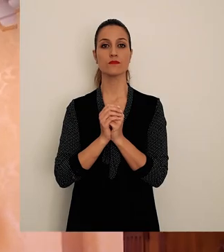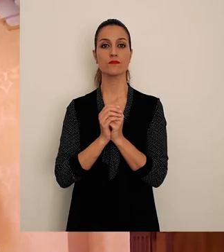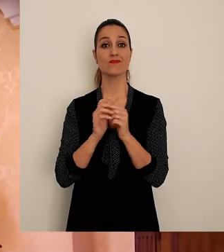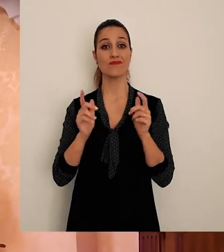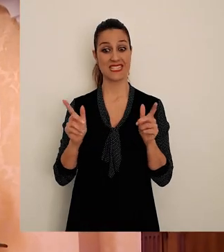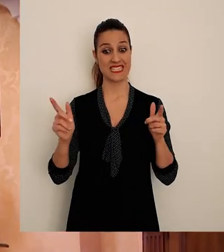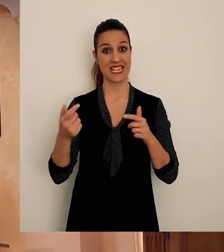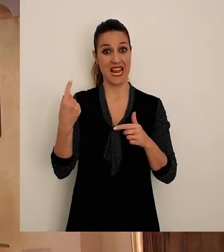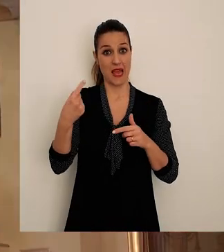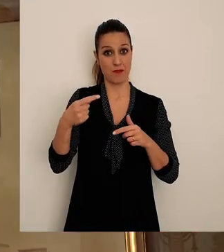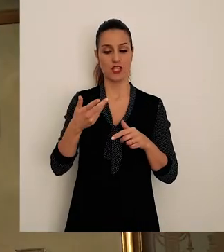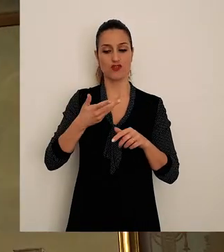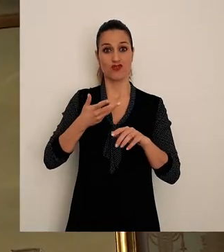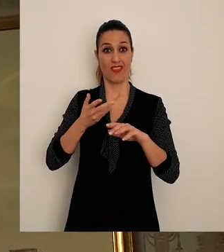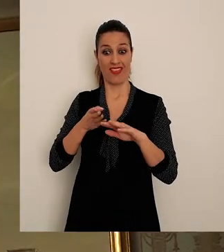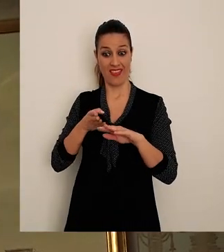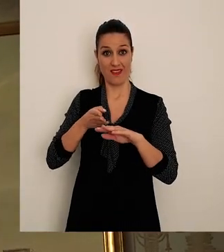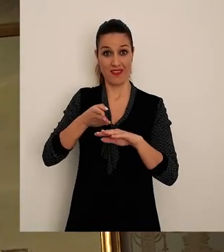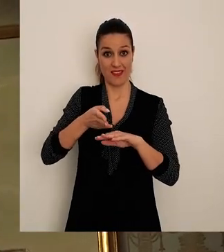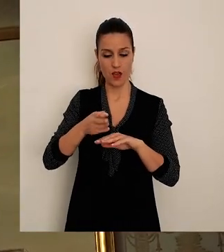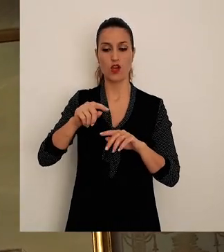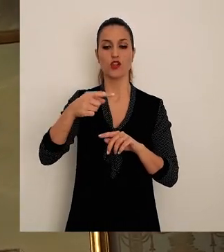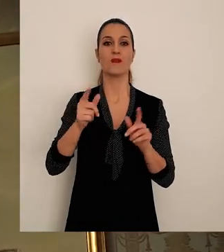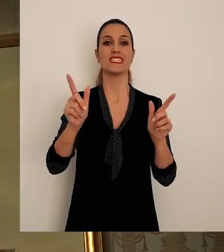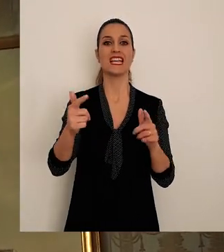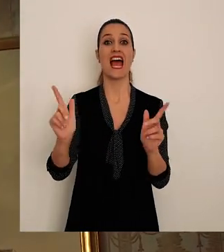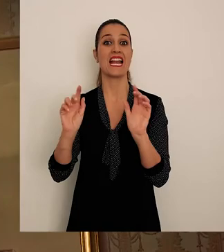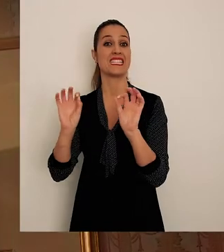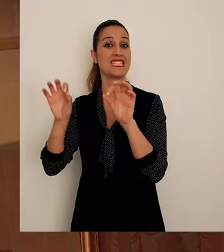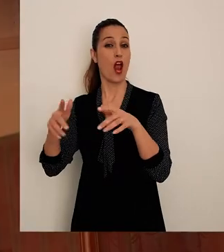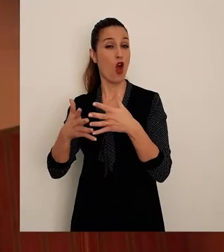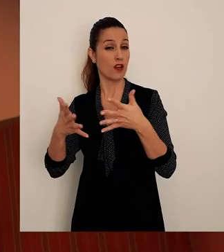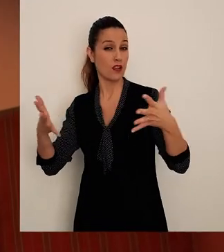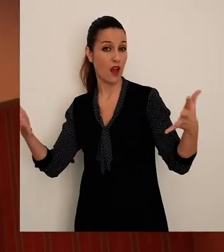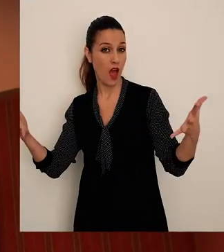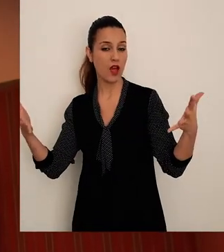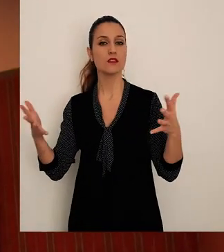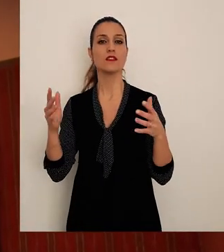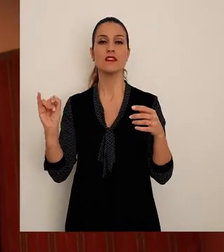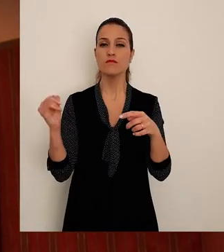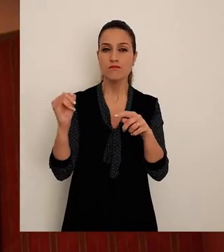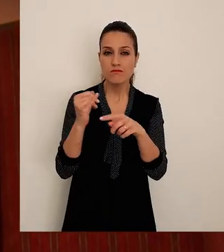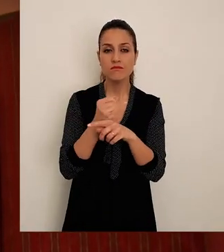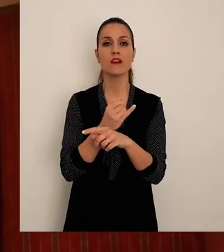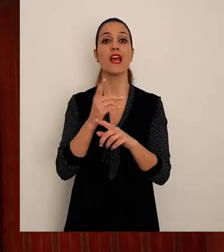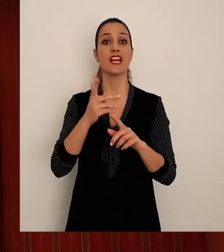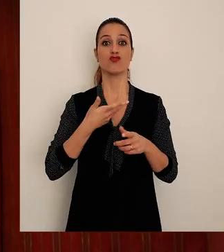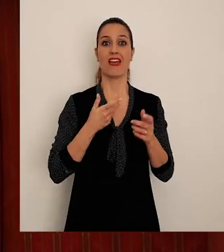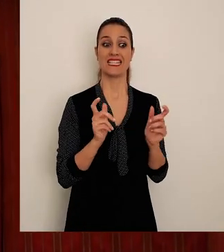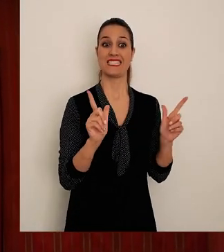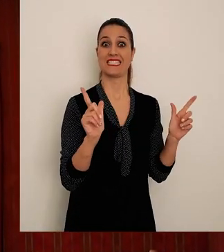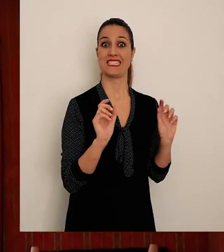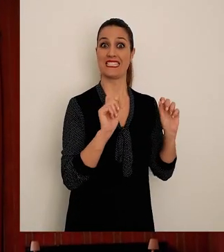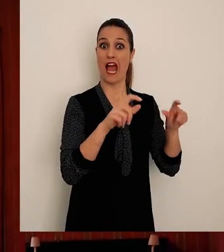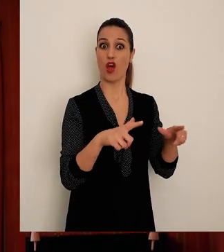Essa funge da anticamera ad una serie di stanze e saloni sontuosamente decorati in ogni loro parte, tra i quali spiccano per bellezza il